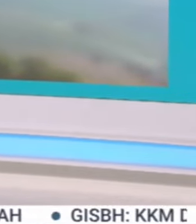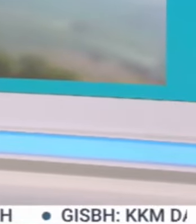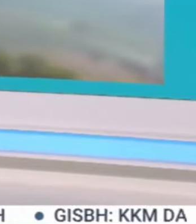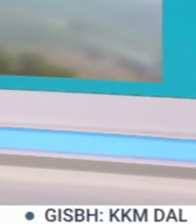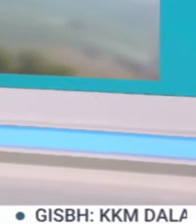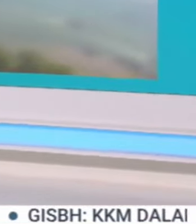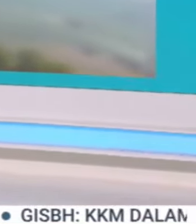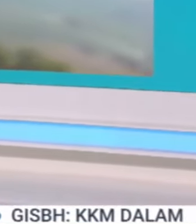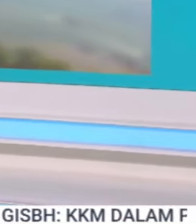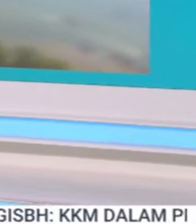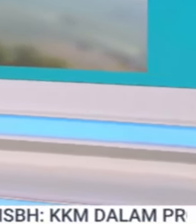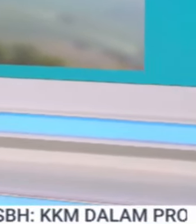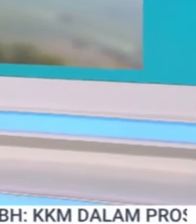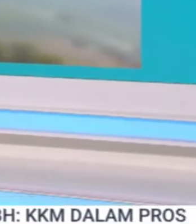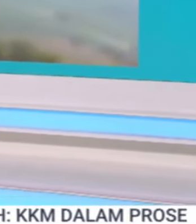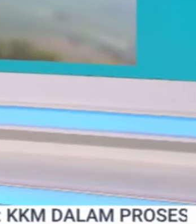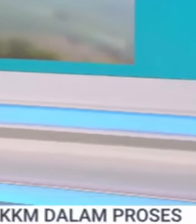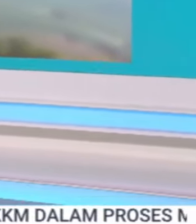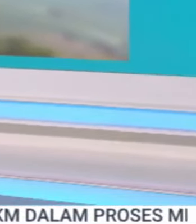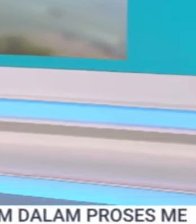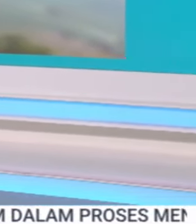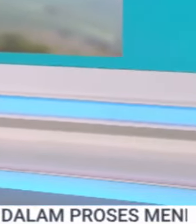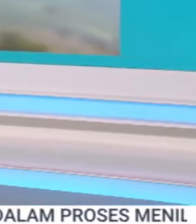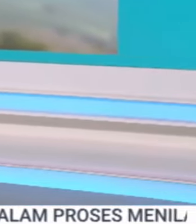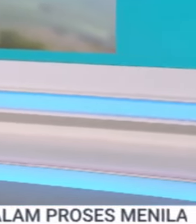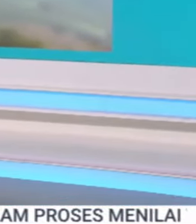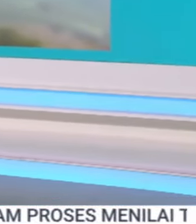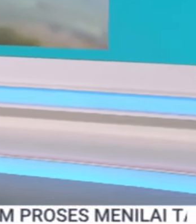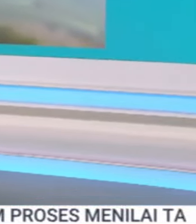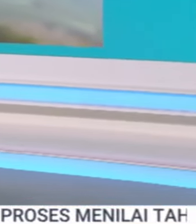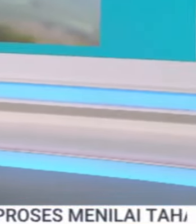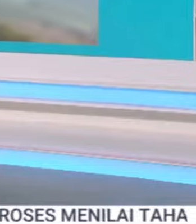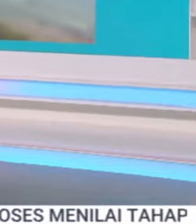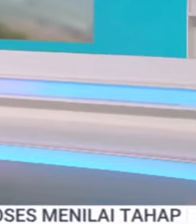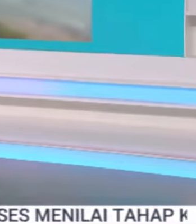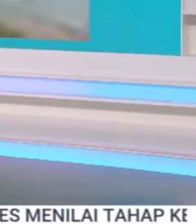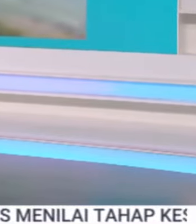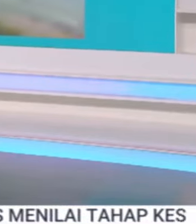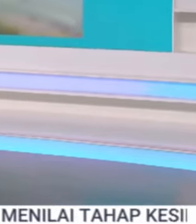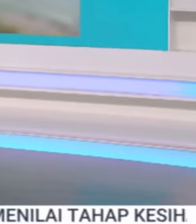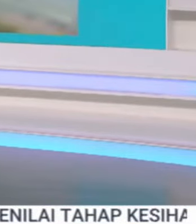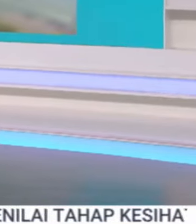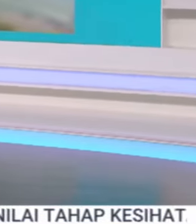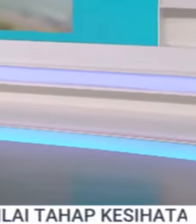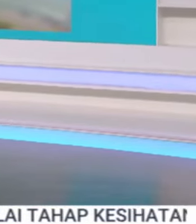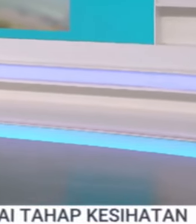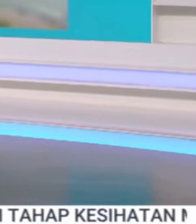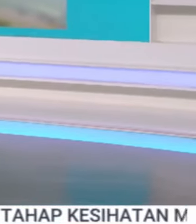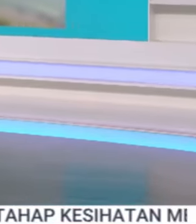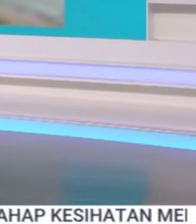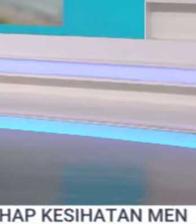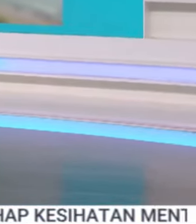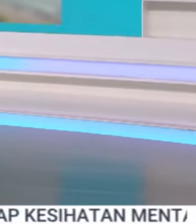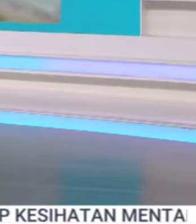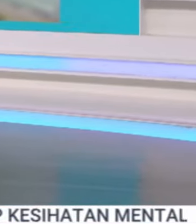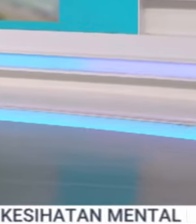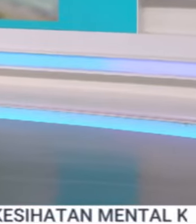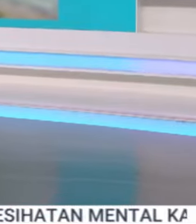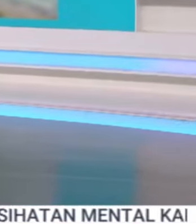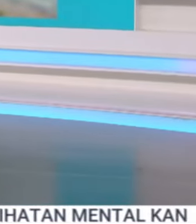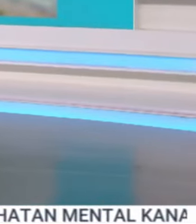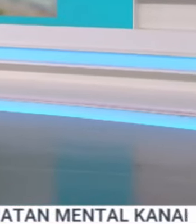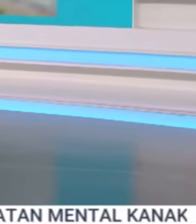semasa teruskan bersama oto dari sungai hingga Segara Palestin pasti Merdeka silakan ot ter kasih suaran